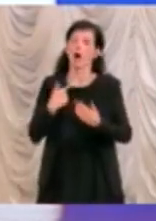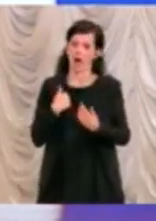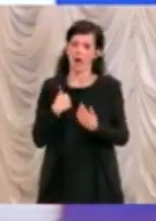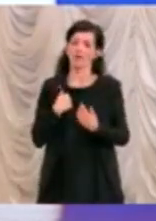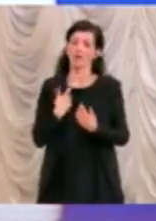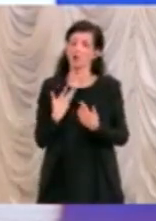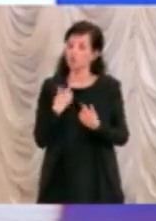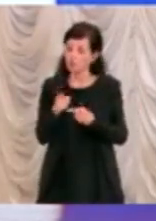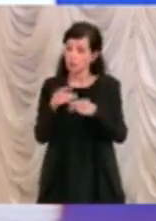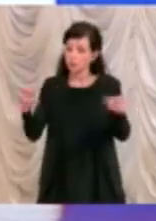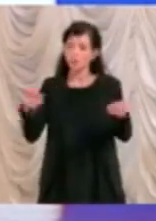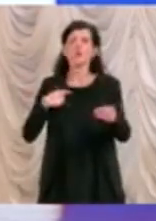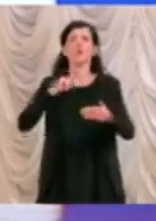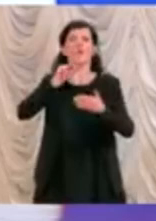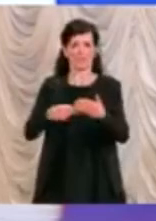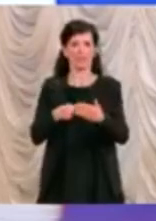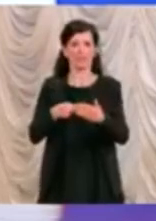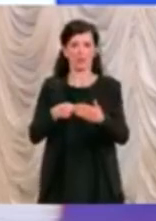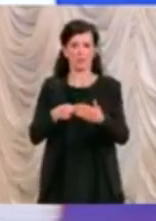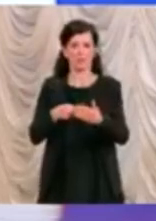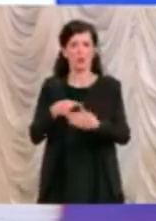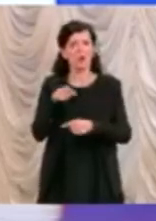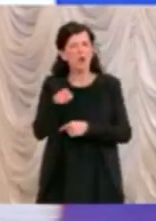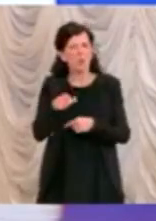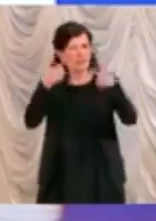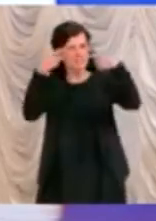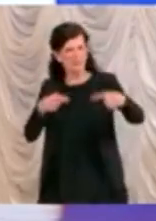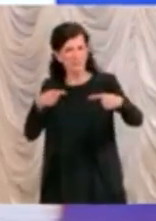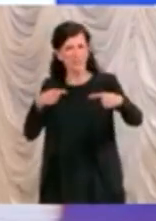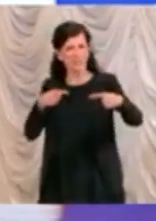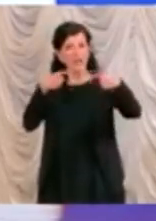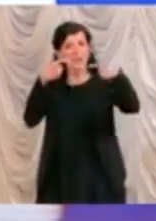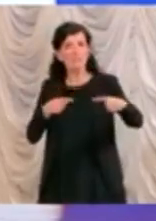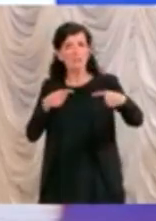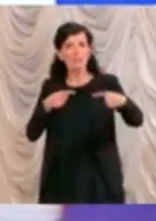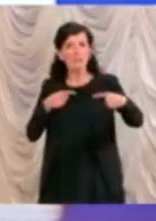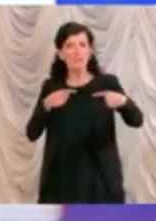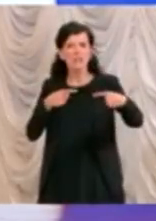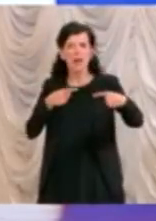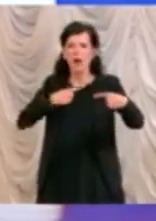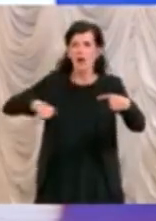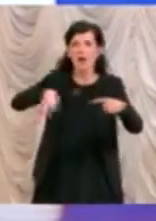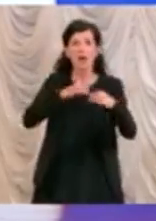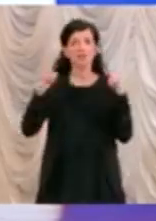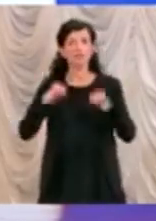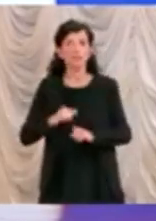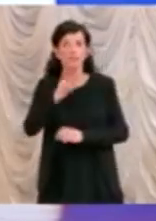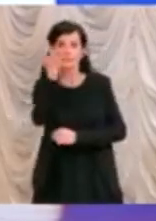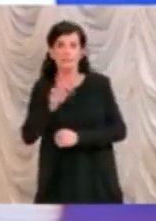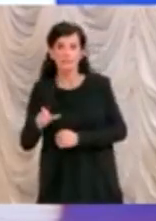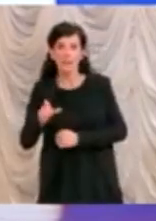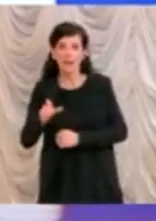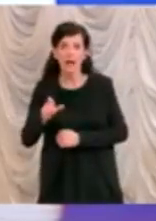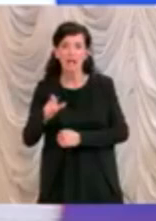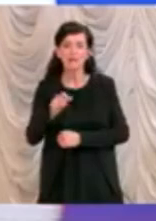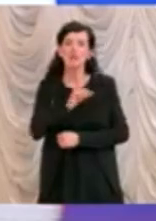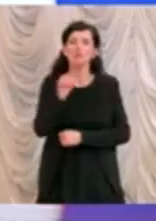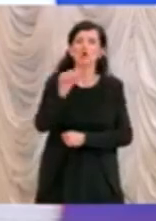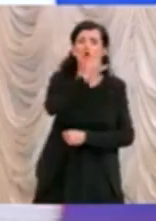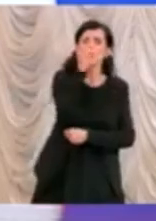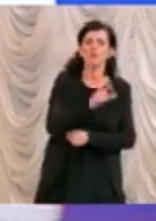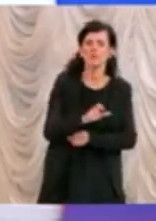sfida vedete che non riguarda solo noi che siamo cittadini italiani non riguarda solo l'italia